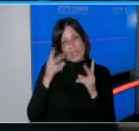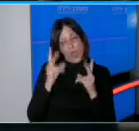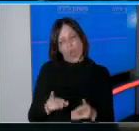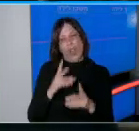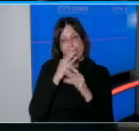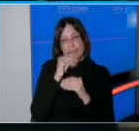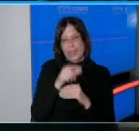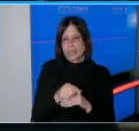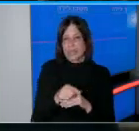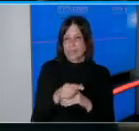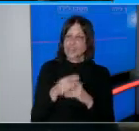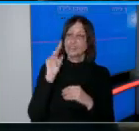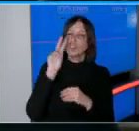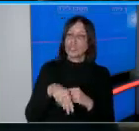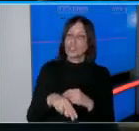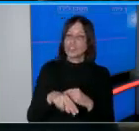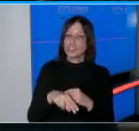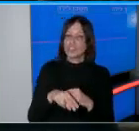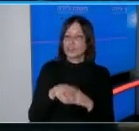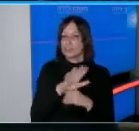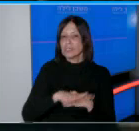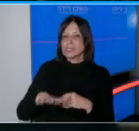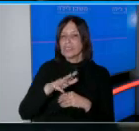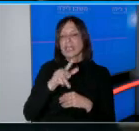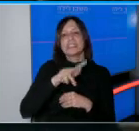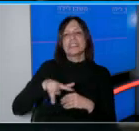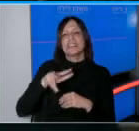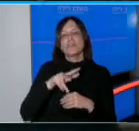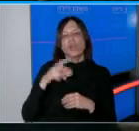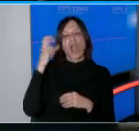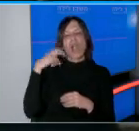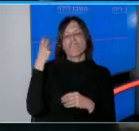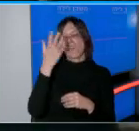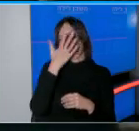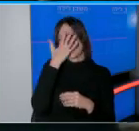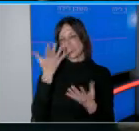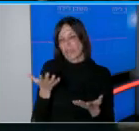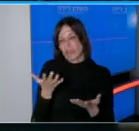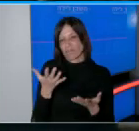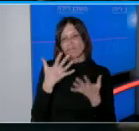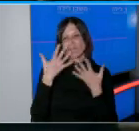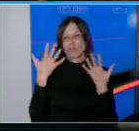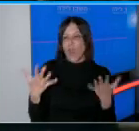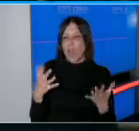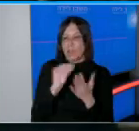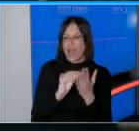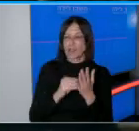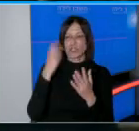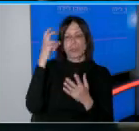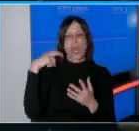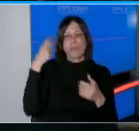לזה. תשמע, יש בקרב הציבור הערבי אכזבה גדולה מאוד מה... רשימה